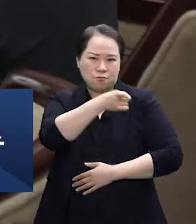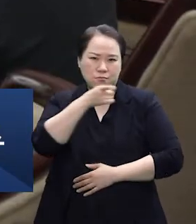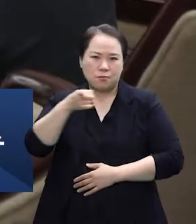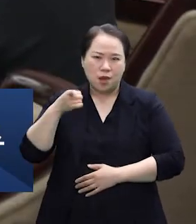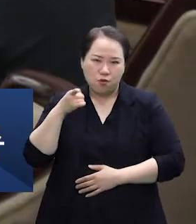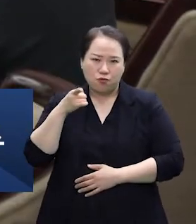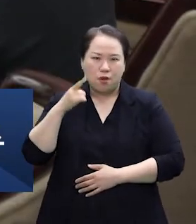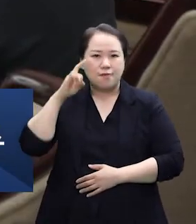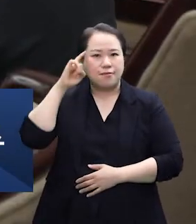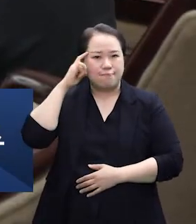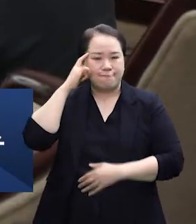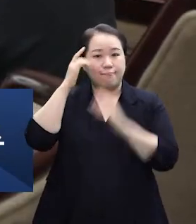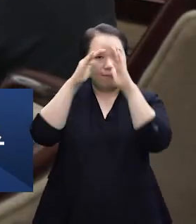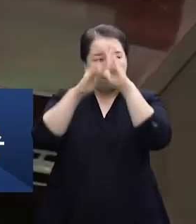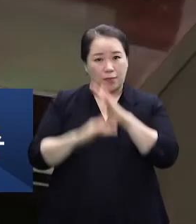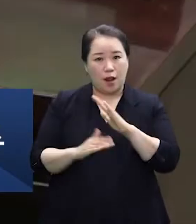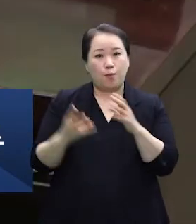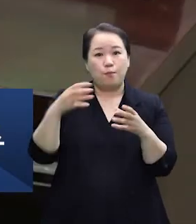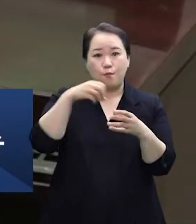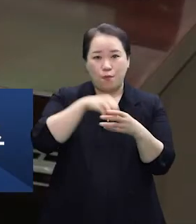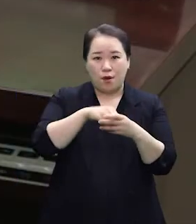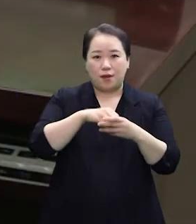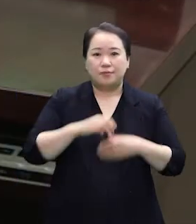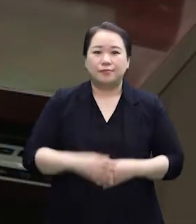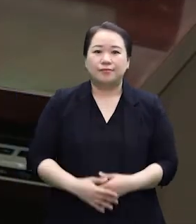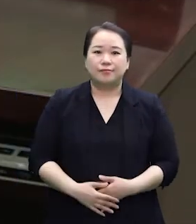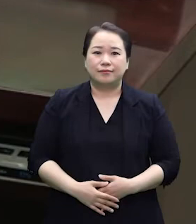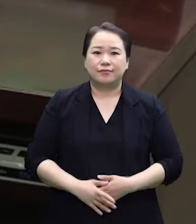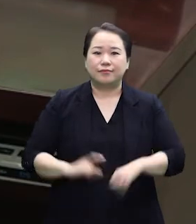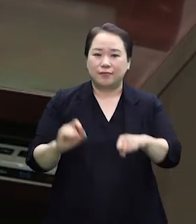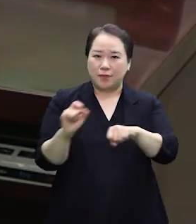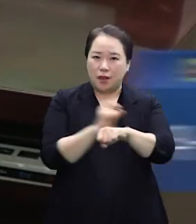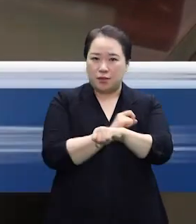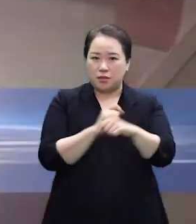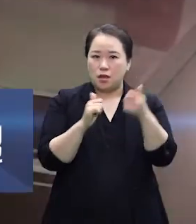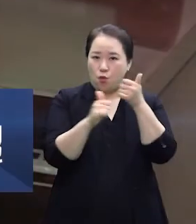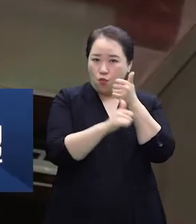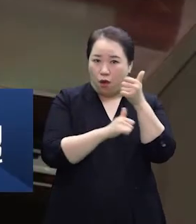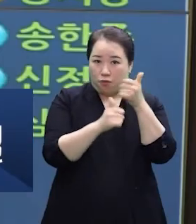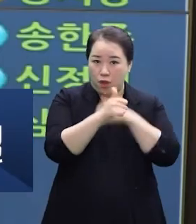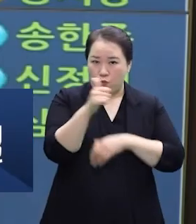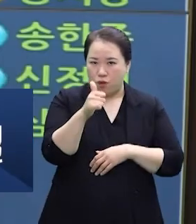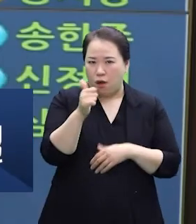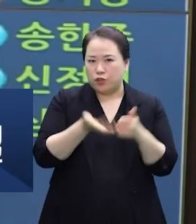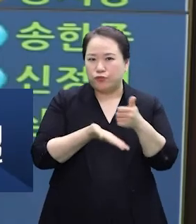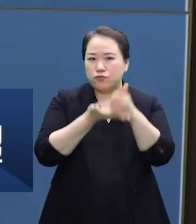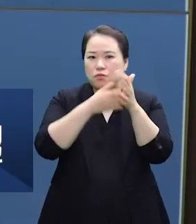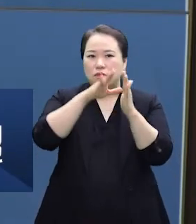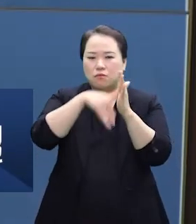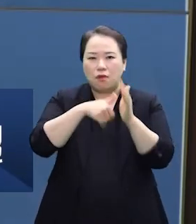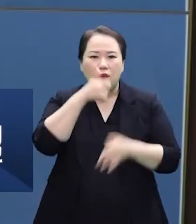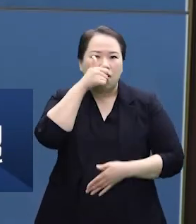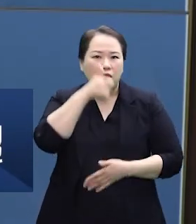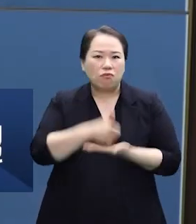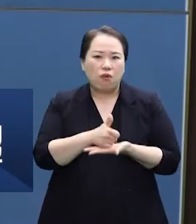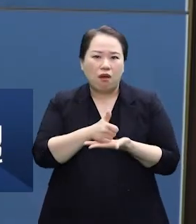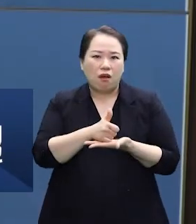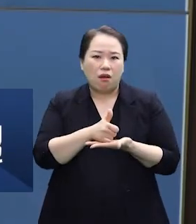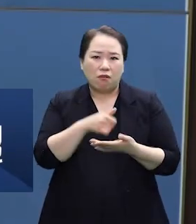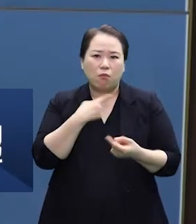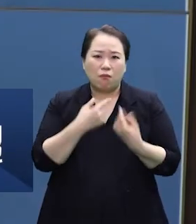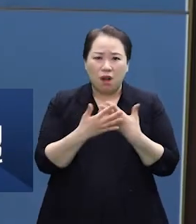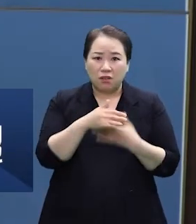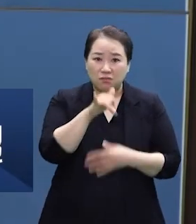도덕성을 우선순위로 고려해야 한다는 내용이 담겼는데요. 특히 각종 위원회 위원 선임에서 범죄